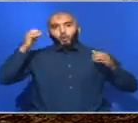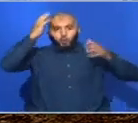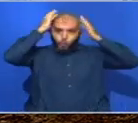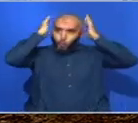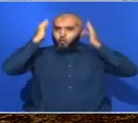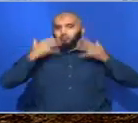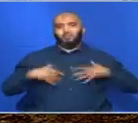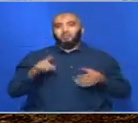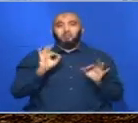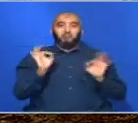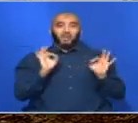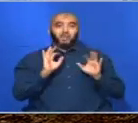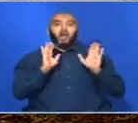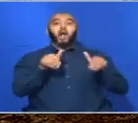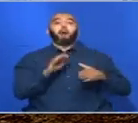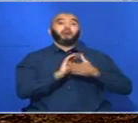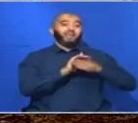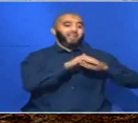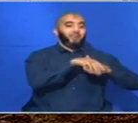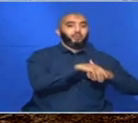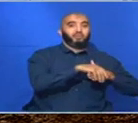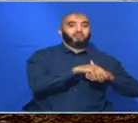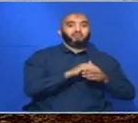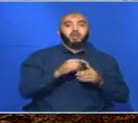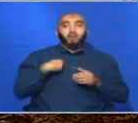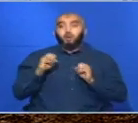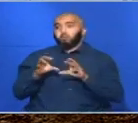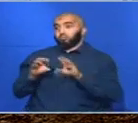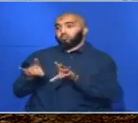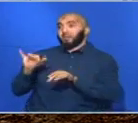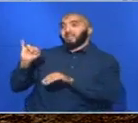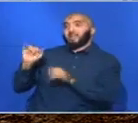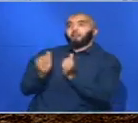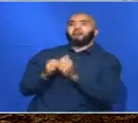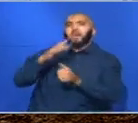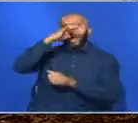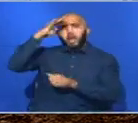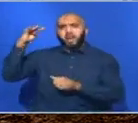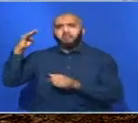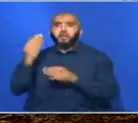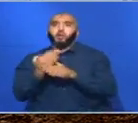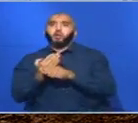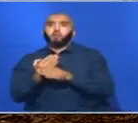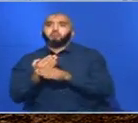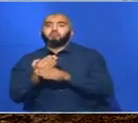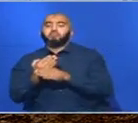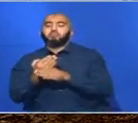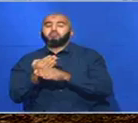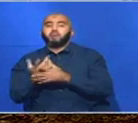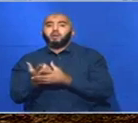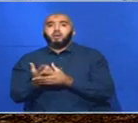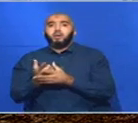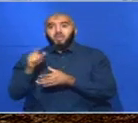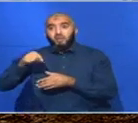وقراءتها واستنتاجاتها هل ذاك كان صحيحا ام كنت على خطا مع العلم انه